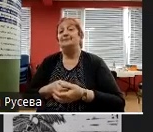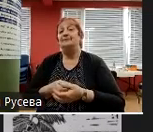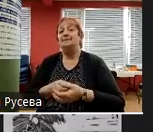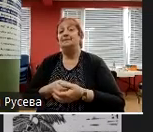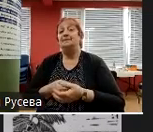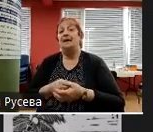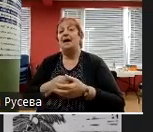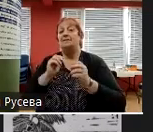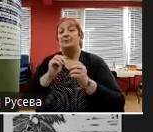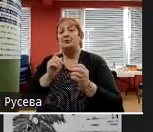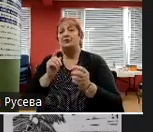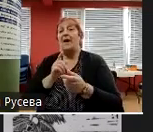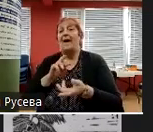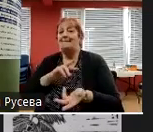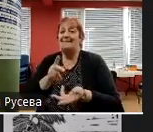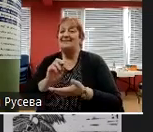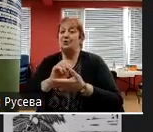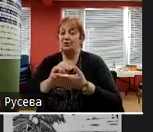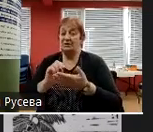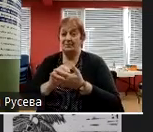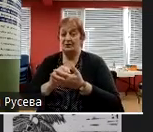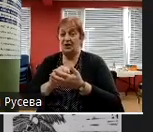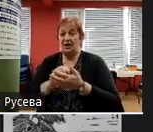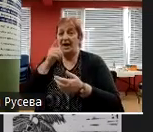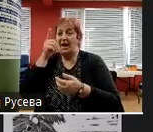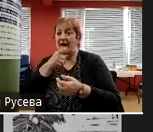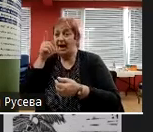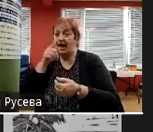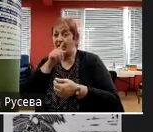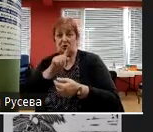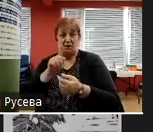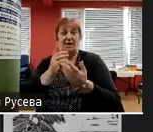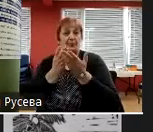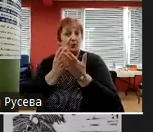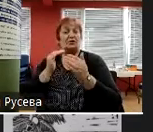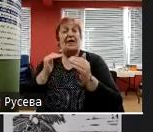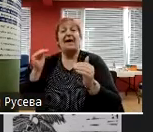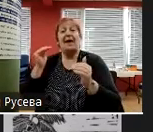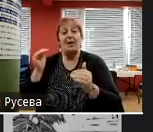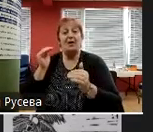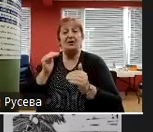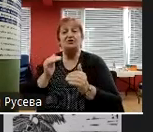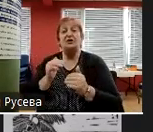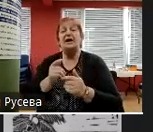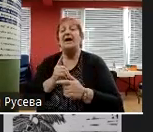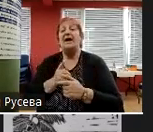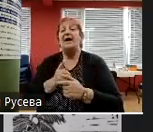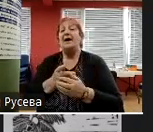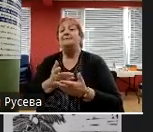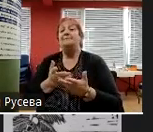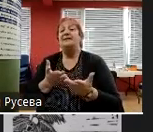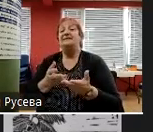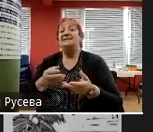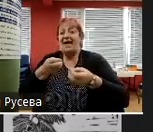препоръчва се, нали, вместо да се напише това, ще кликнете тук или прочетете повече, да се